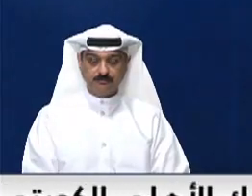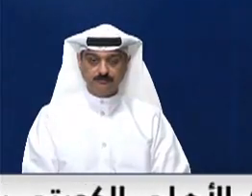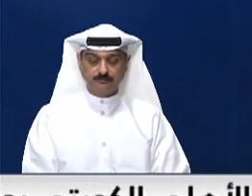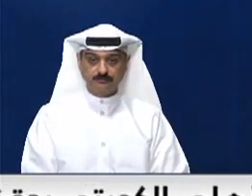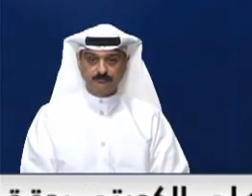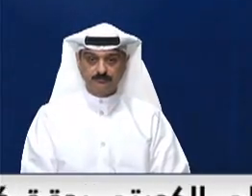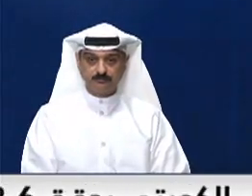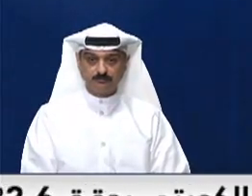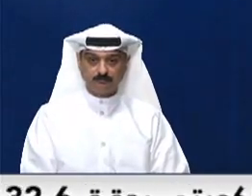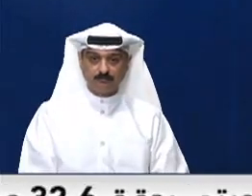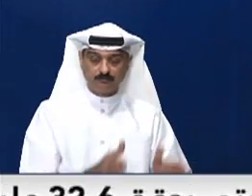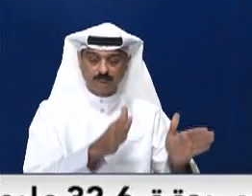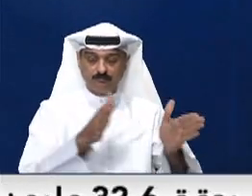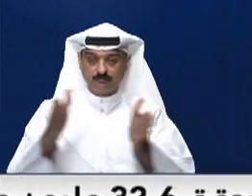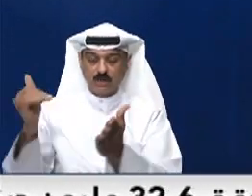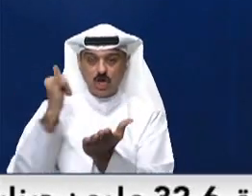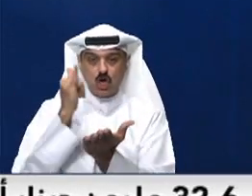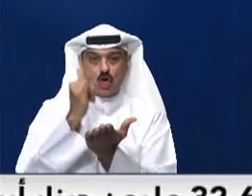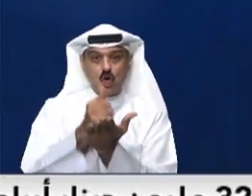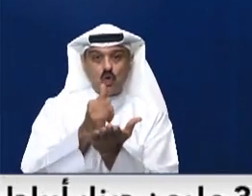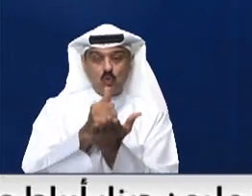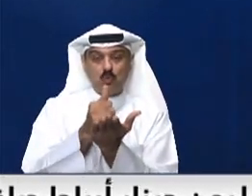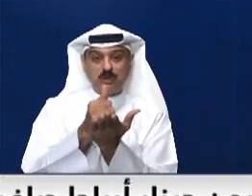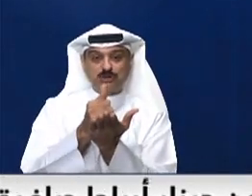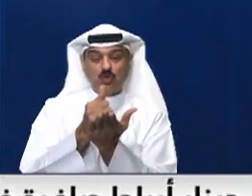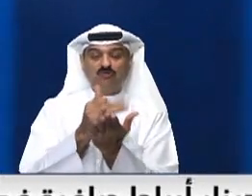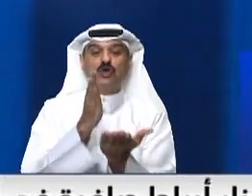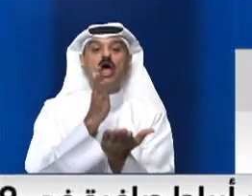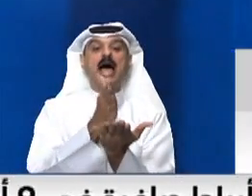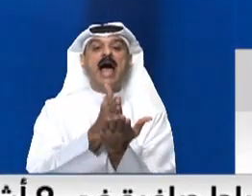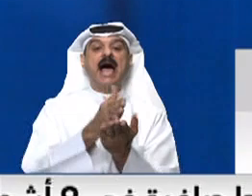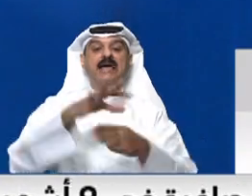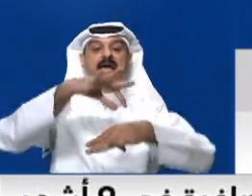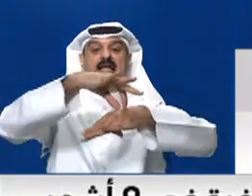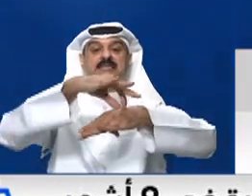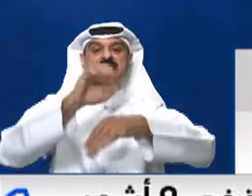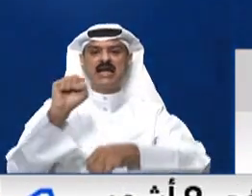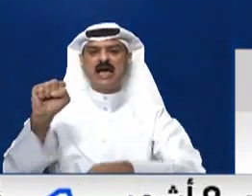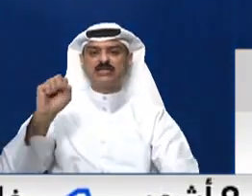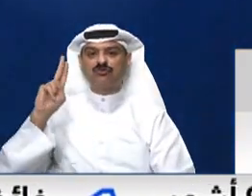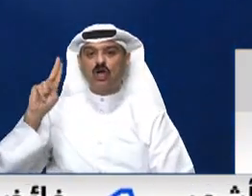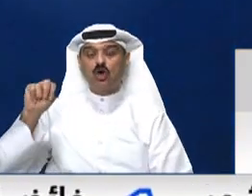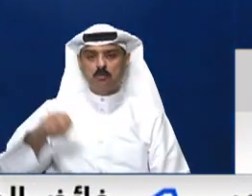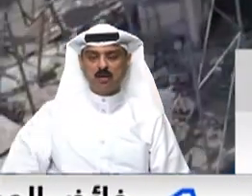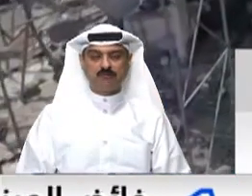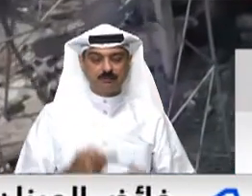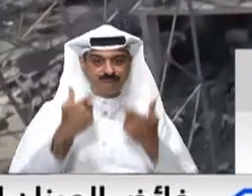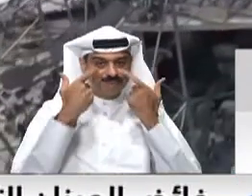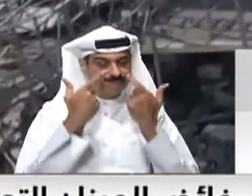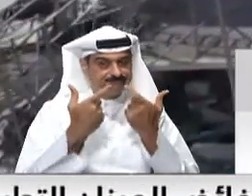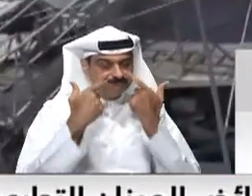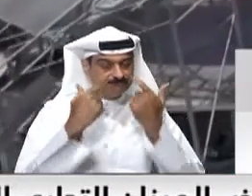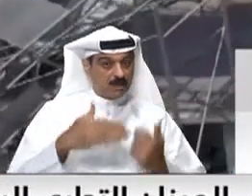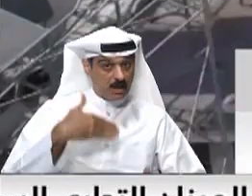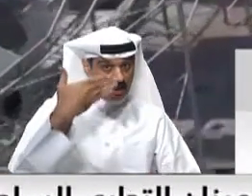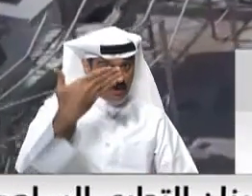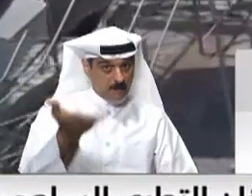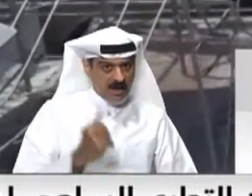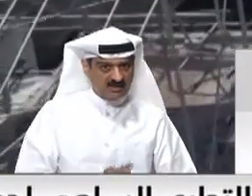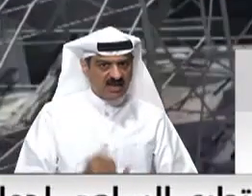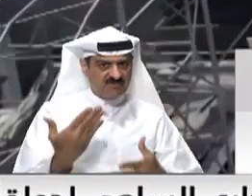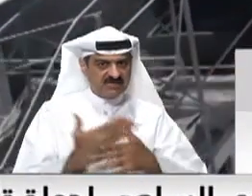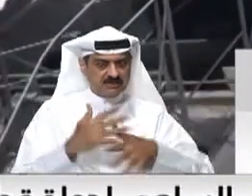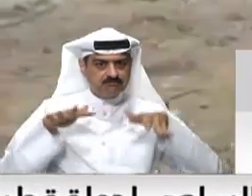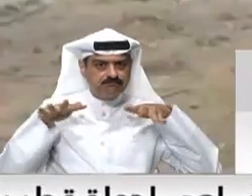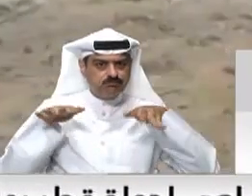من جهته حذر المفوض السامي لحقوق الإنسان التابع للأمم المتحدة من عواقب كارثية محتملة للعمليات البرية